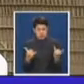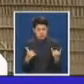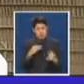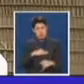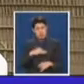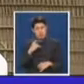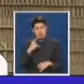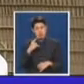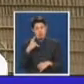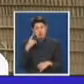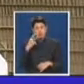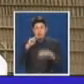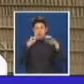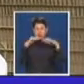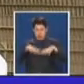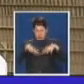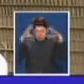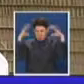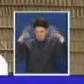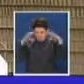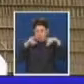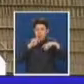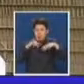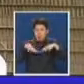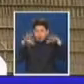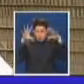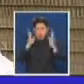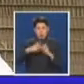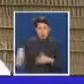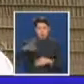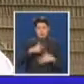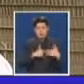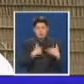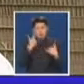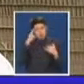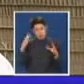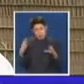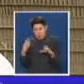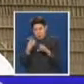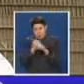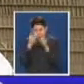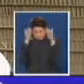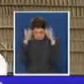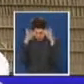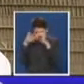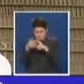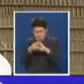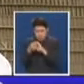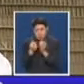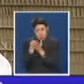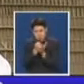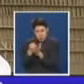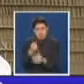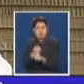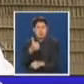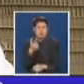ตั้งแต่มีสถานการณ์ภัยพิบัติเนี่ยก็ทำให้พี่น้องประชาชนเนี่ยมีจิตใจเป็นหนึ่งเดียวกันมากขึ้นนะครับผมคิดว่าในช่วงก่อนหน้